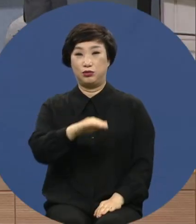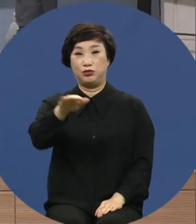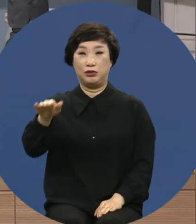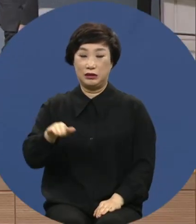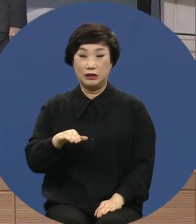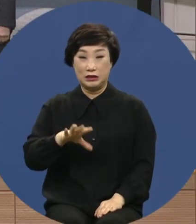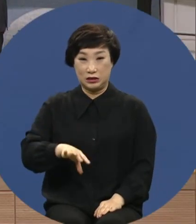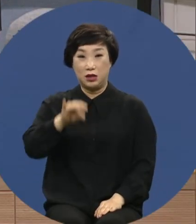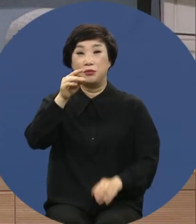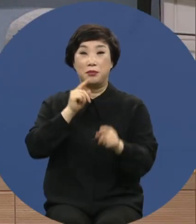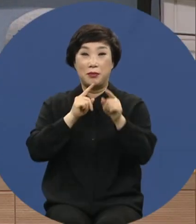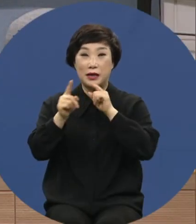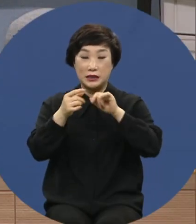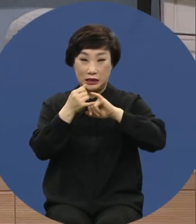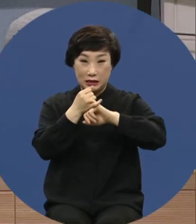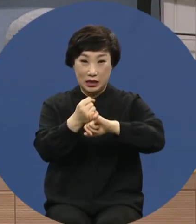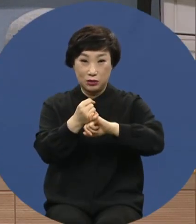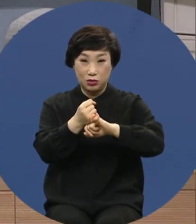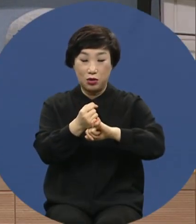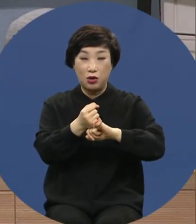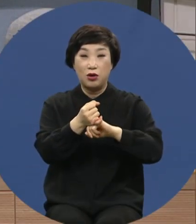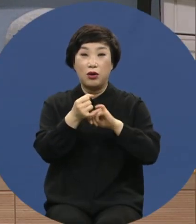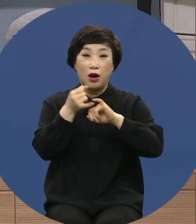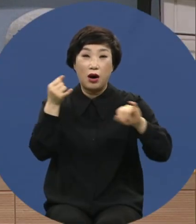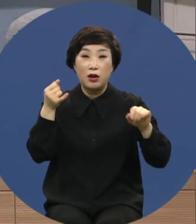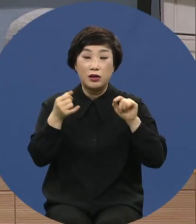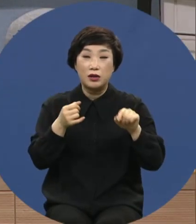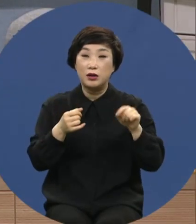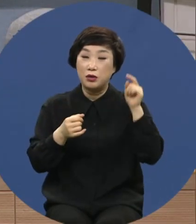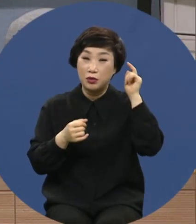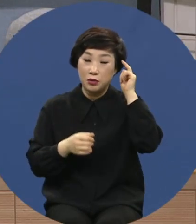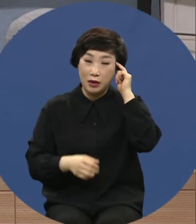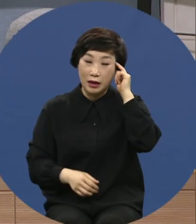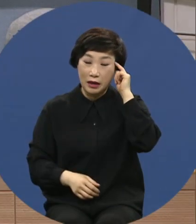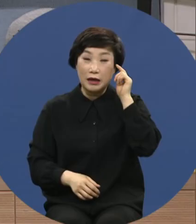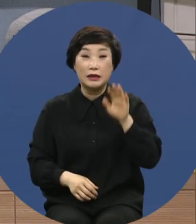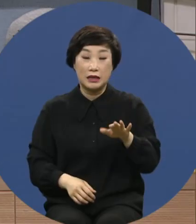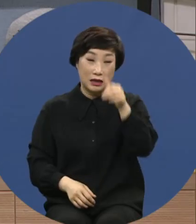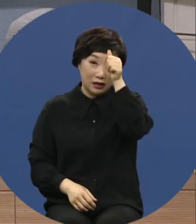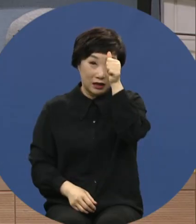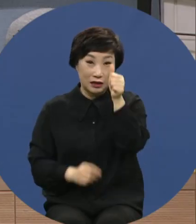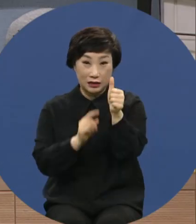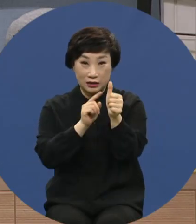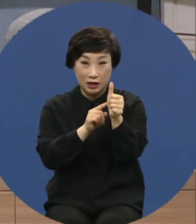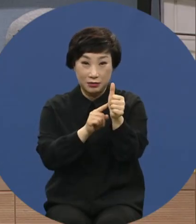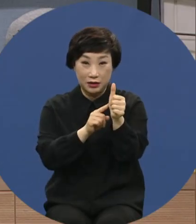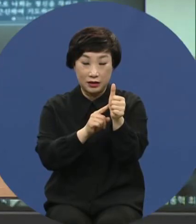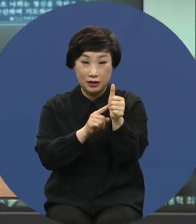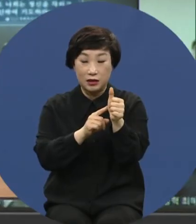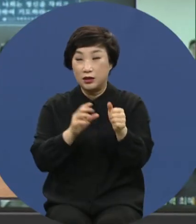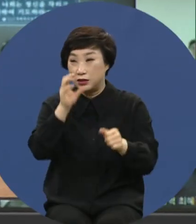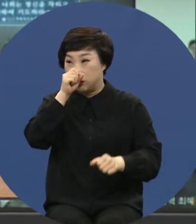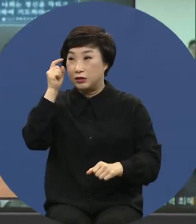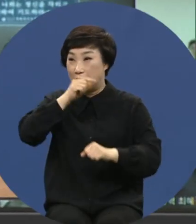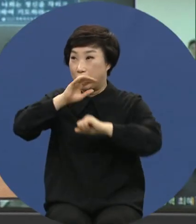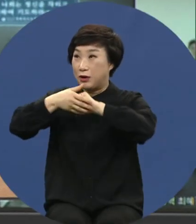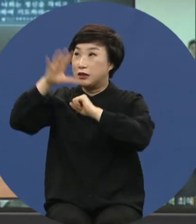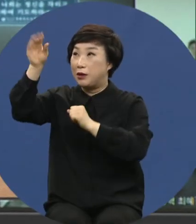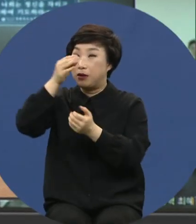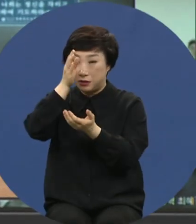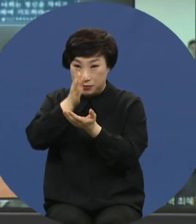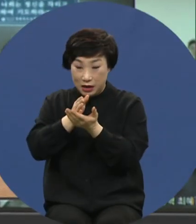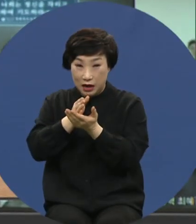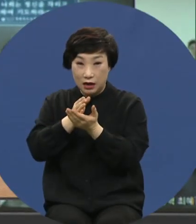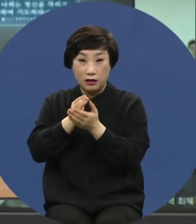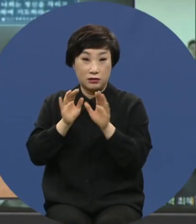첫 언약을 범한 것은 아담이 먹지 말라는 실과를